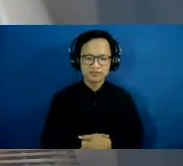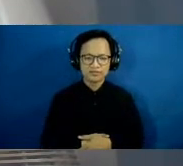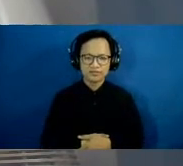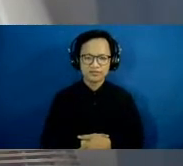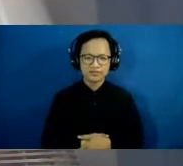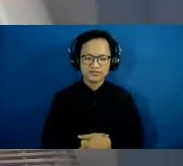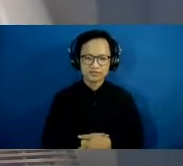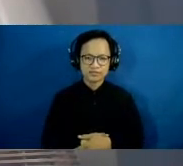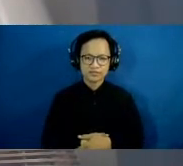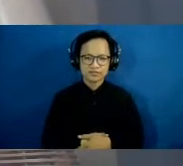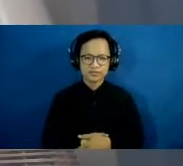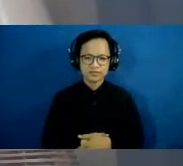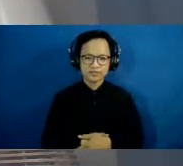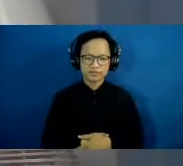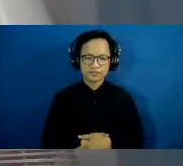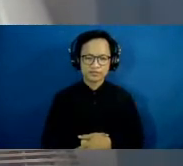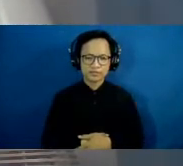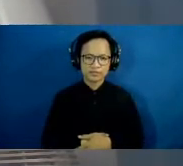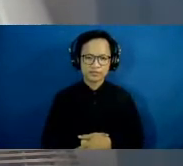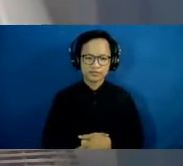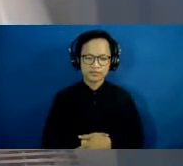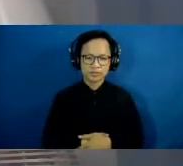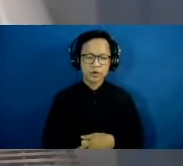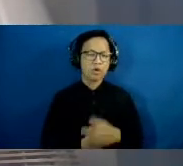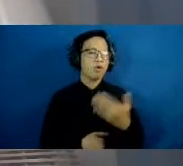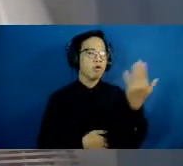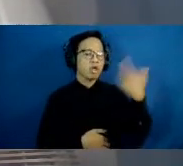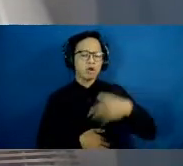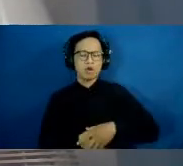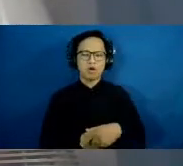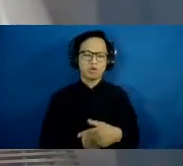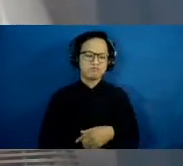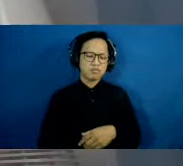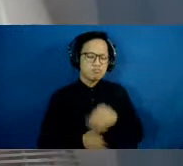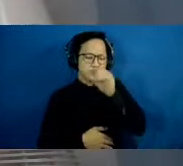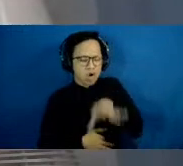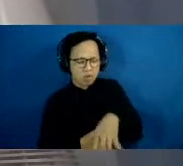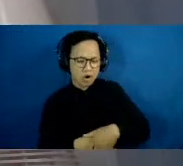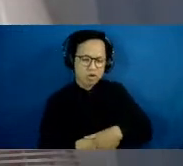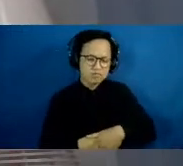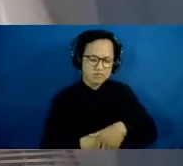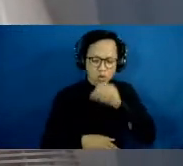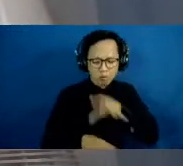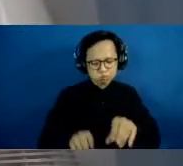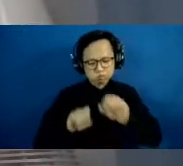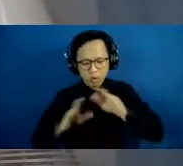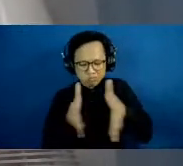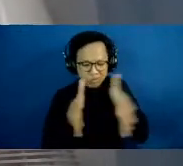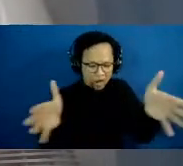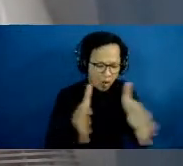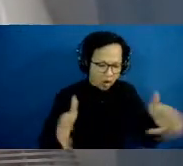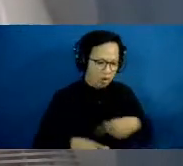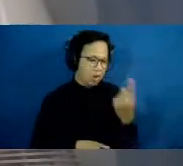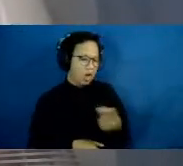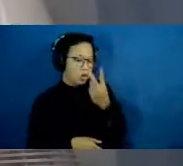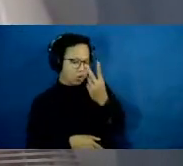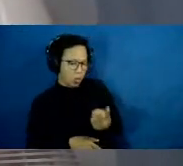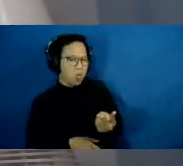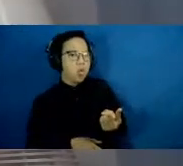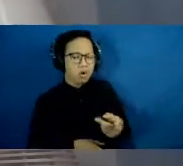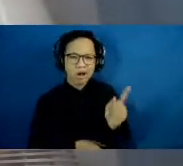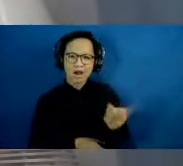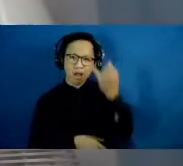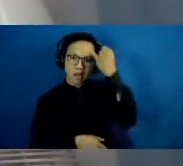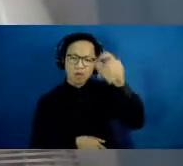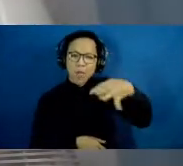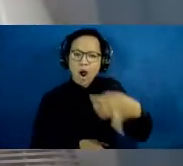dia jawab dengan pilihan-pilihan yang tadinya kita nggak kepikiran jadi kepikiran gitu. Nah, jadi menurut saya di masa pandemi ini kita harus